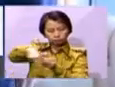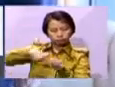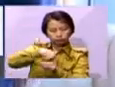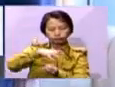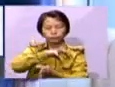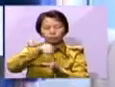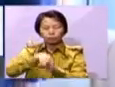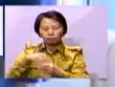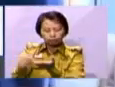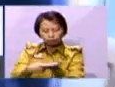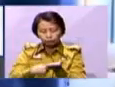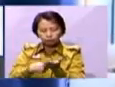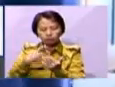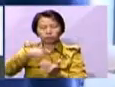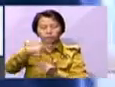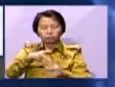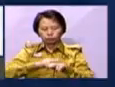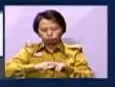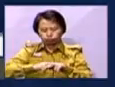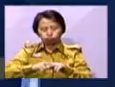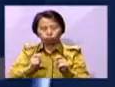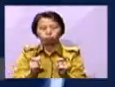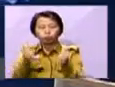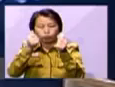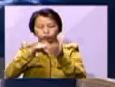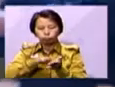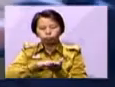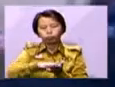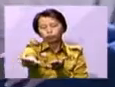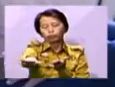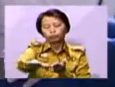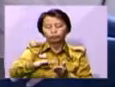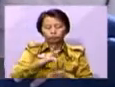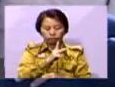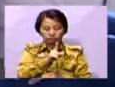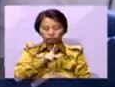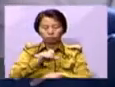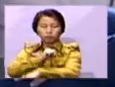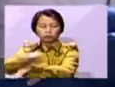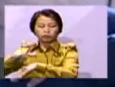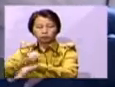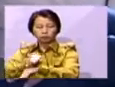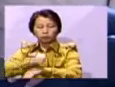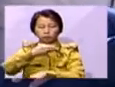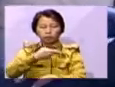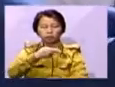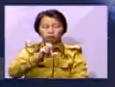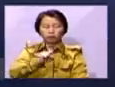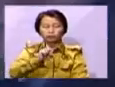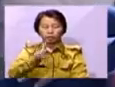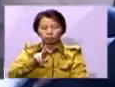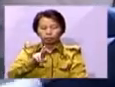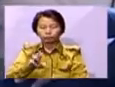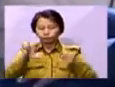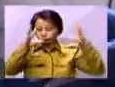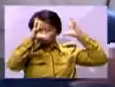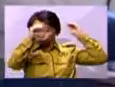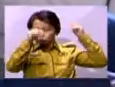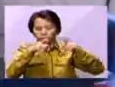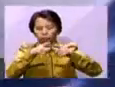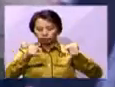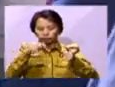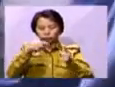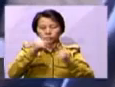termasuk perbincangan mengenai projek kereta api berkelajuan tinggi Kuala Lumpur Singapura HSR. Terhadir Duta Jepun ke Malaysia,